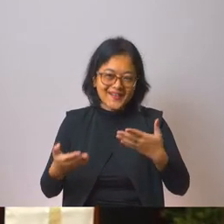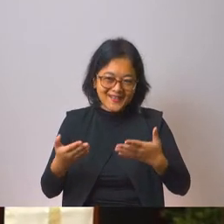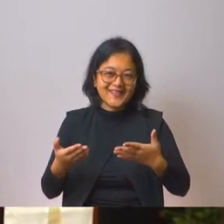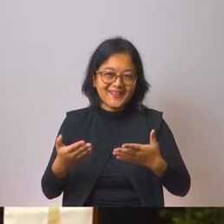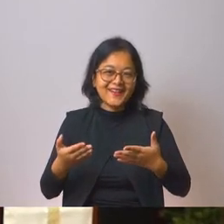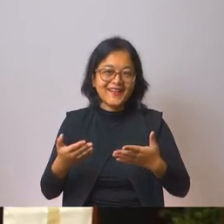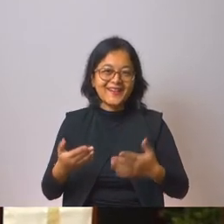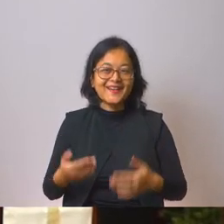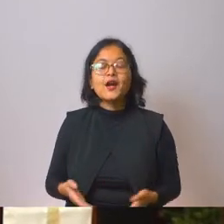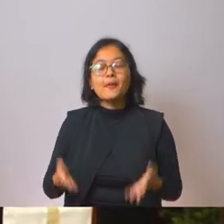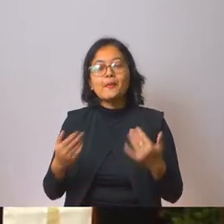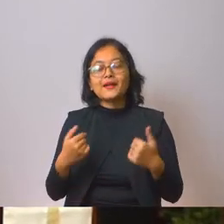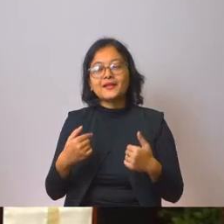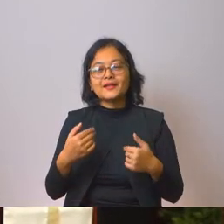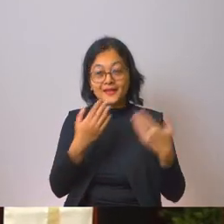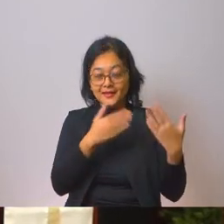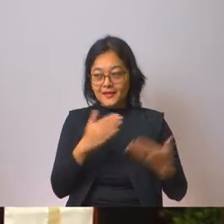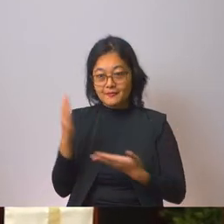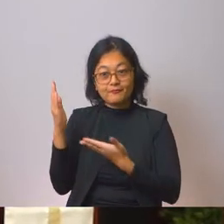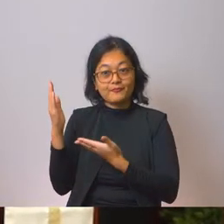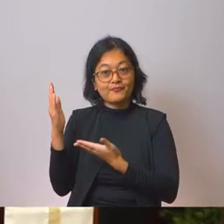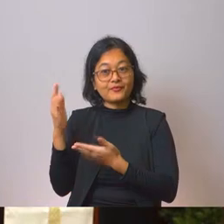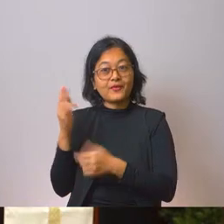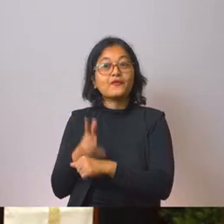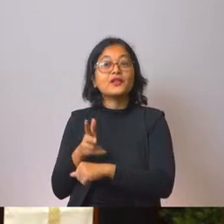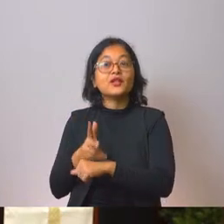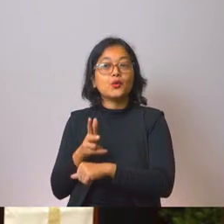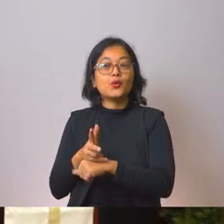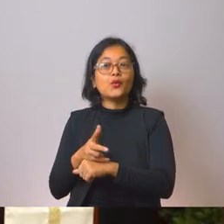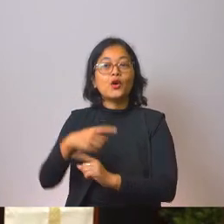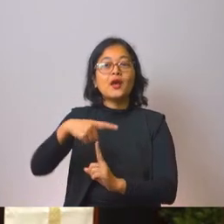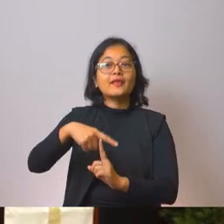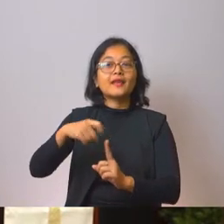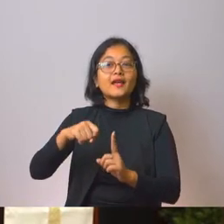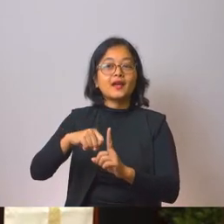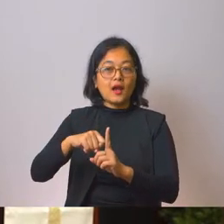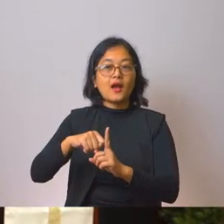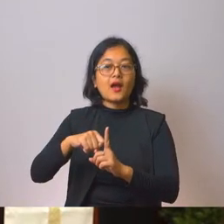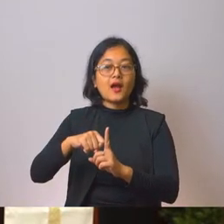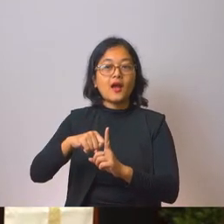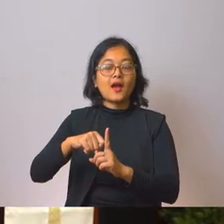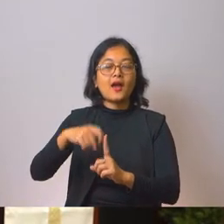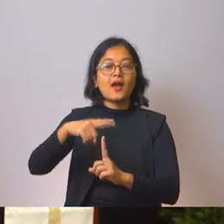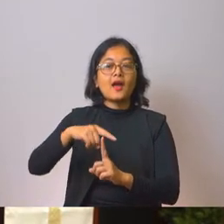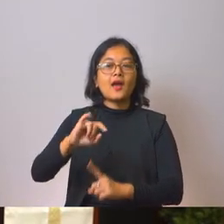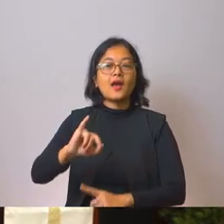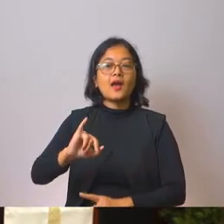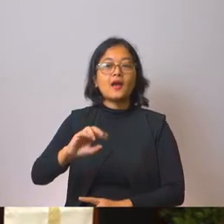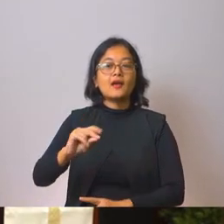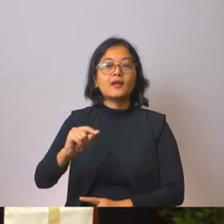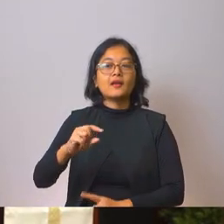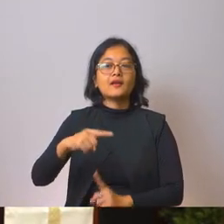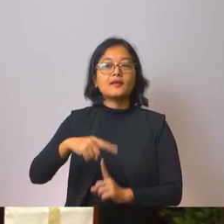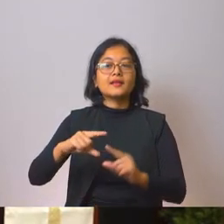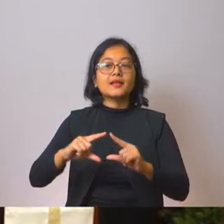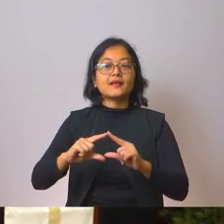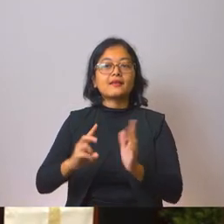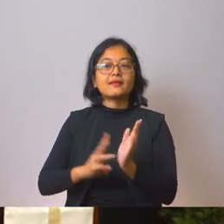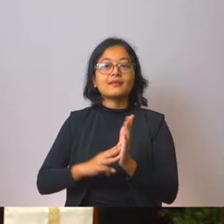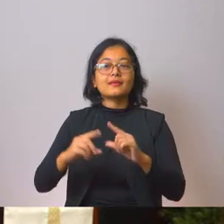TK Tirta Marta. Bagaimana mereka berjoget bersama. Mari kita lihat.